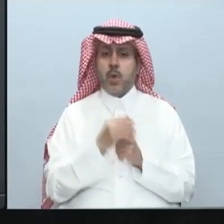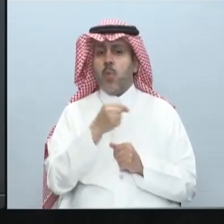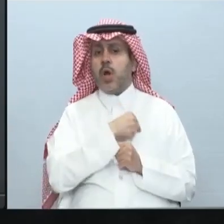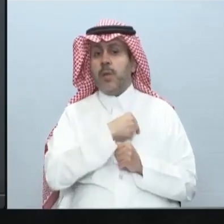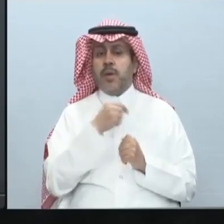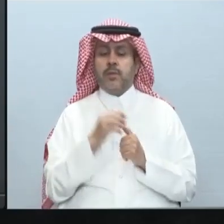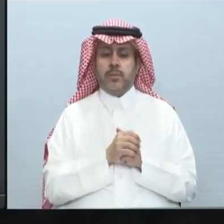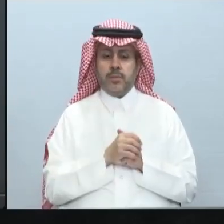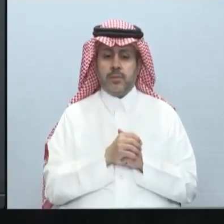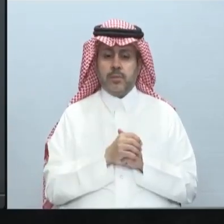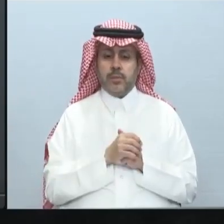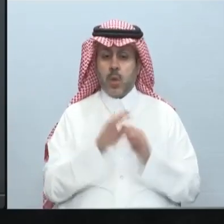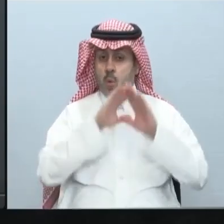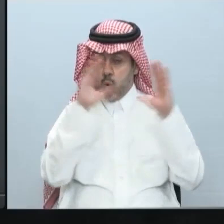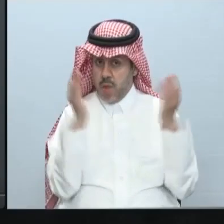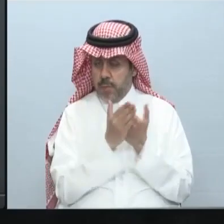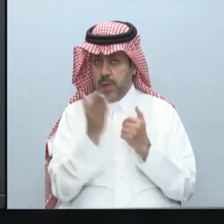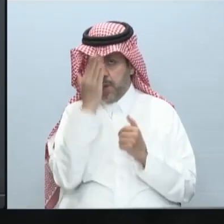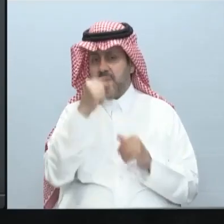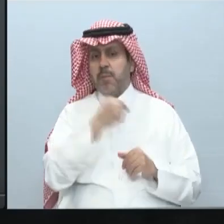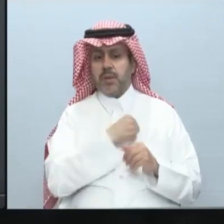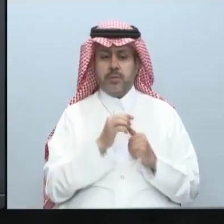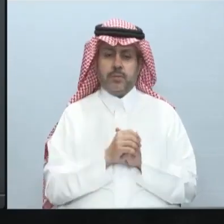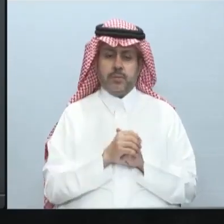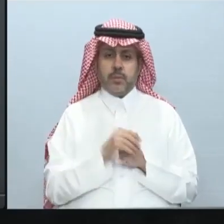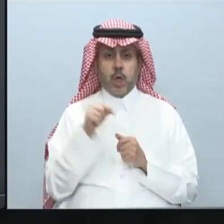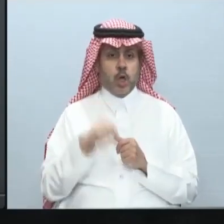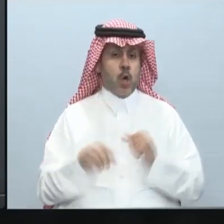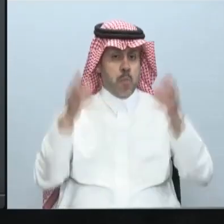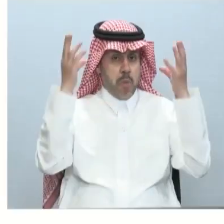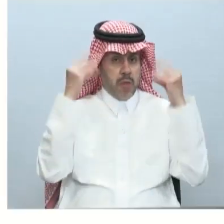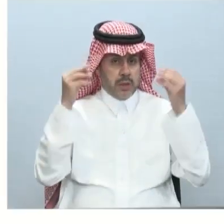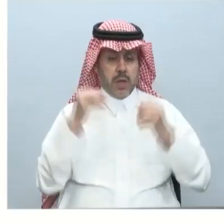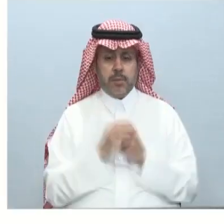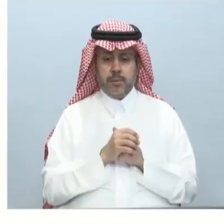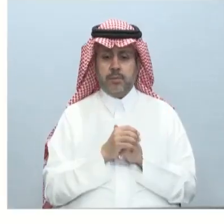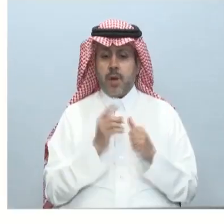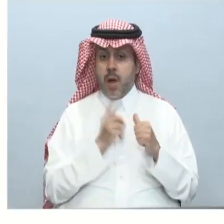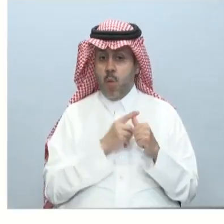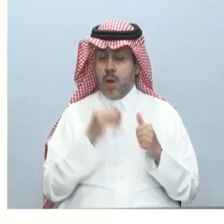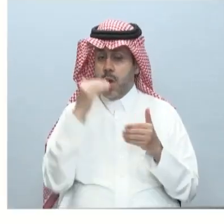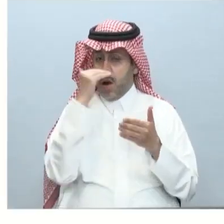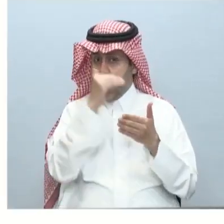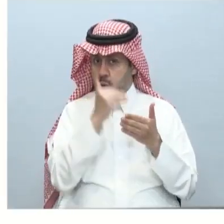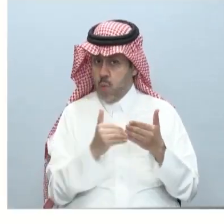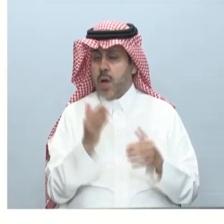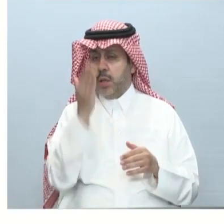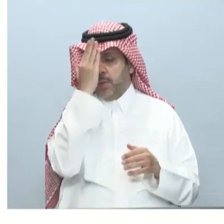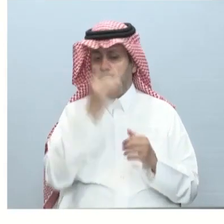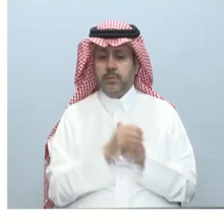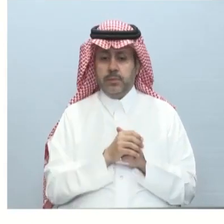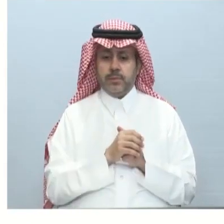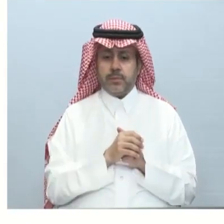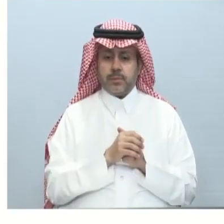الباطنه كل ذلك من العباده ماذا سنتعلم اليوم باذن الله اولا سنتعلم من انواع العباده